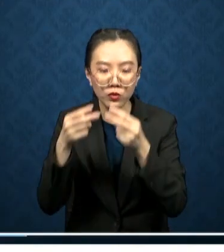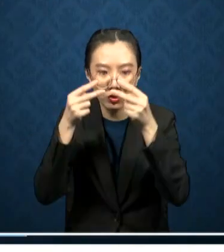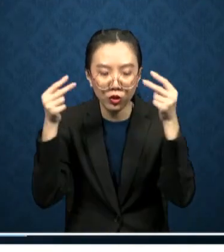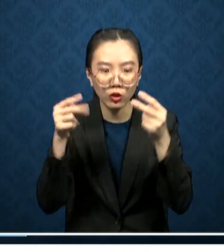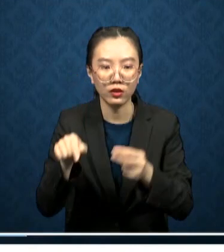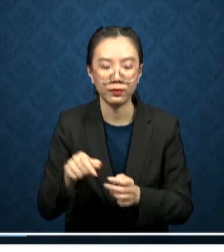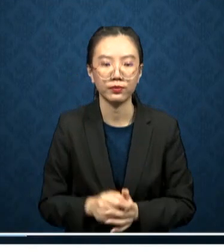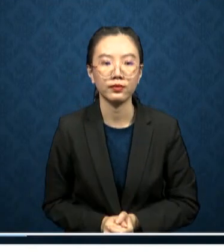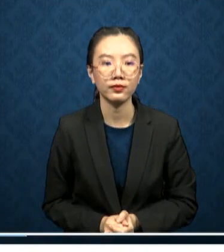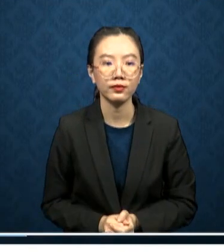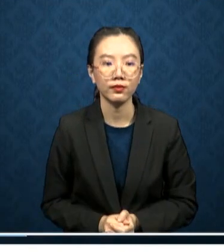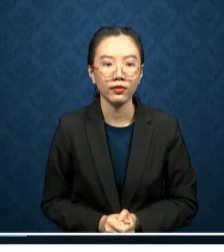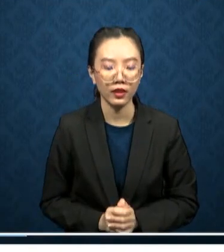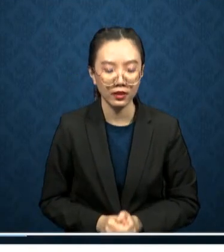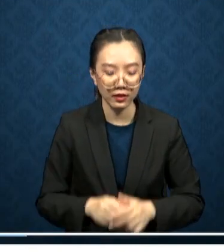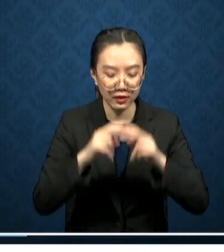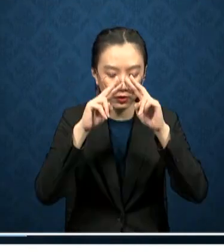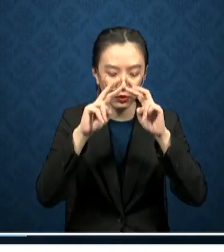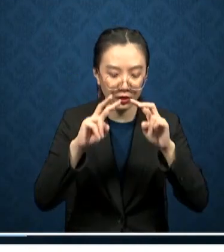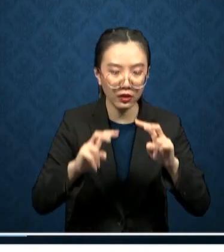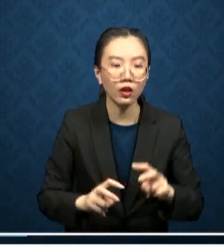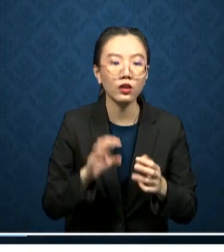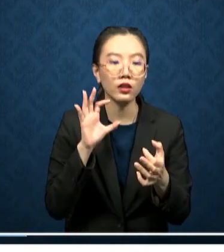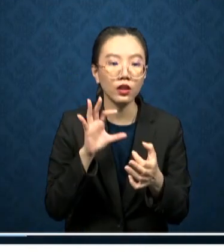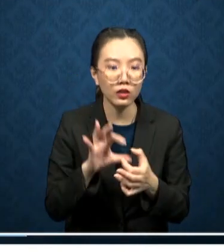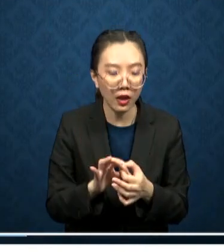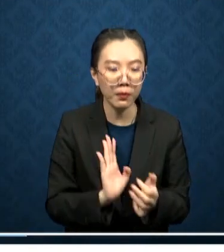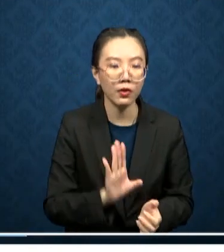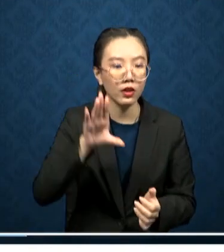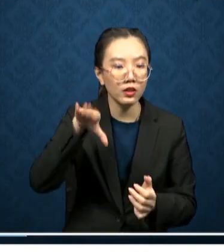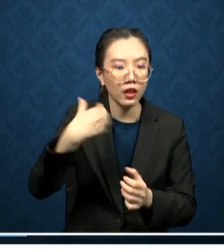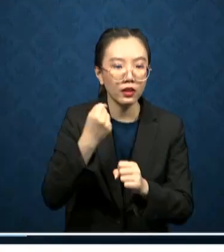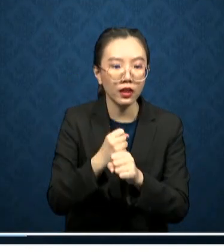้ชัดเจนศึกษาติดตามการจะตั้งบิษัทบัหน้